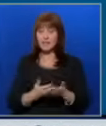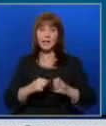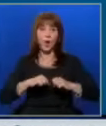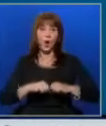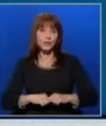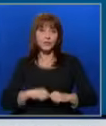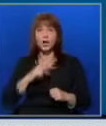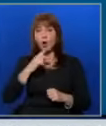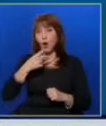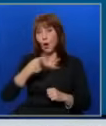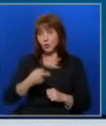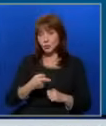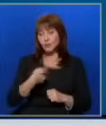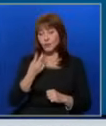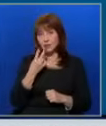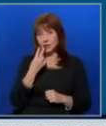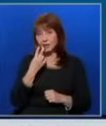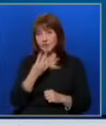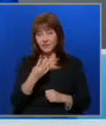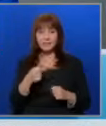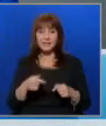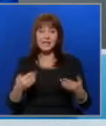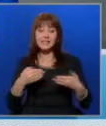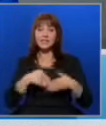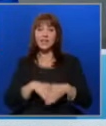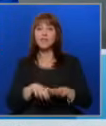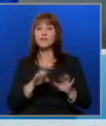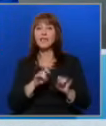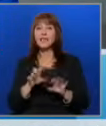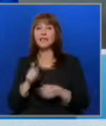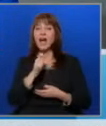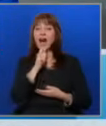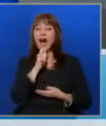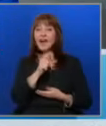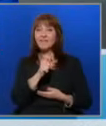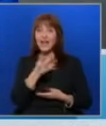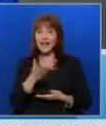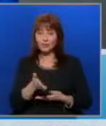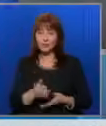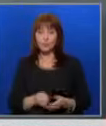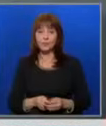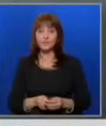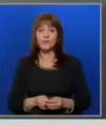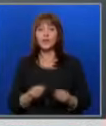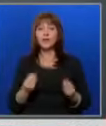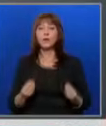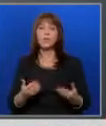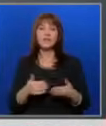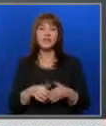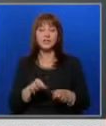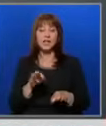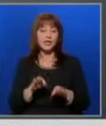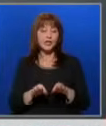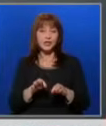Отговорите на кметове от различни общини ще видите в референдум тази вечер. Включваме сега Добрина Чешмеджиева. Здравей! Добър вечер.